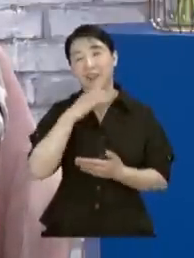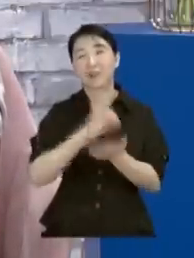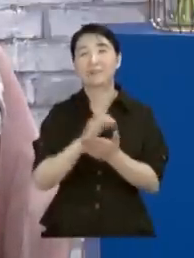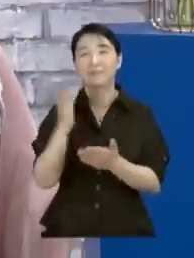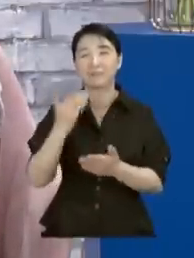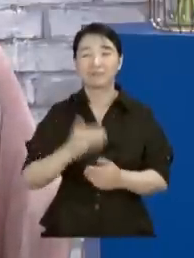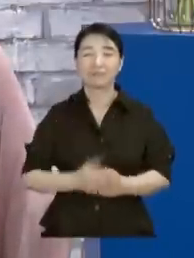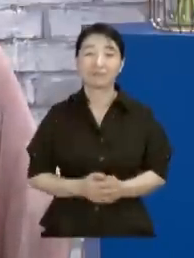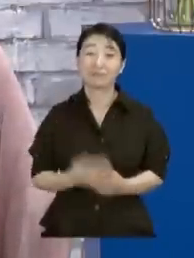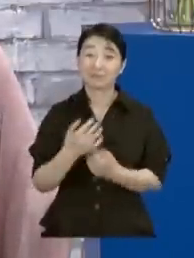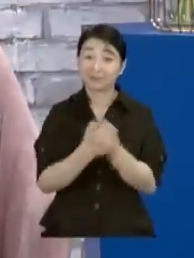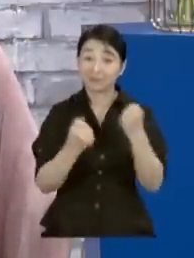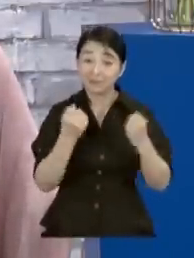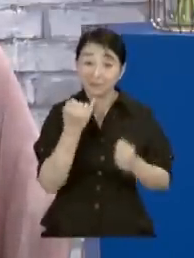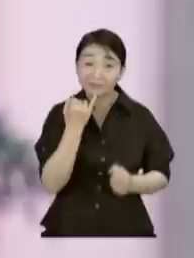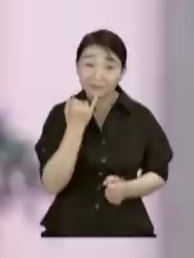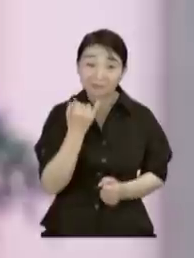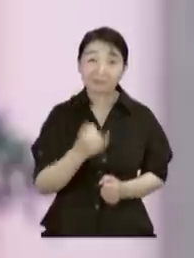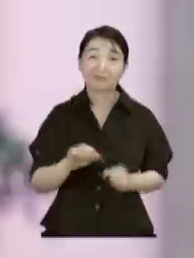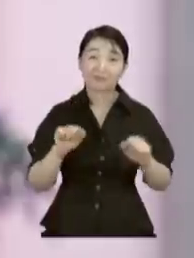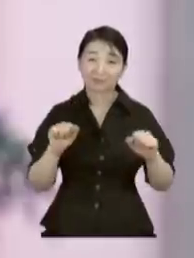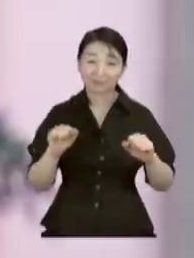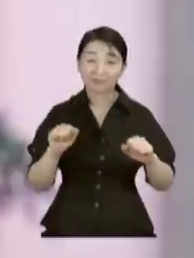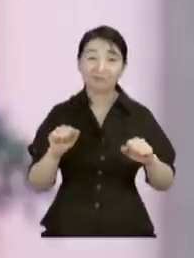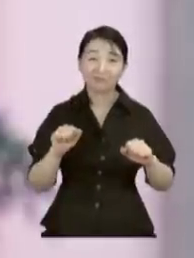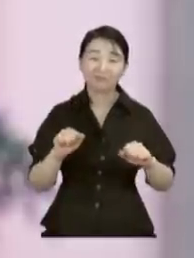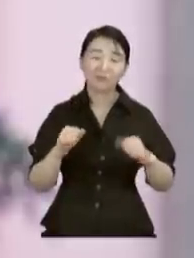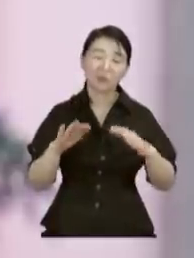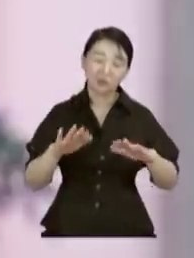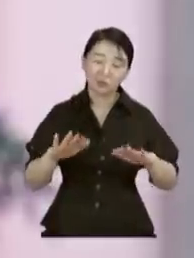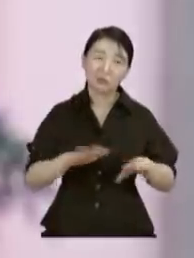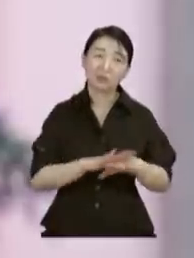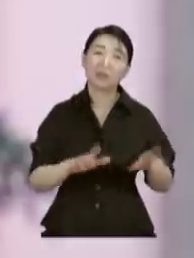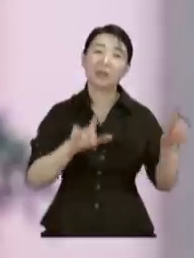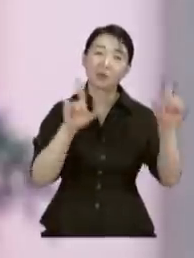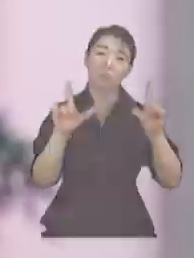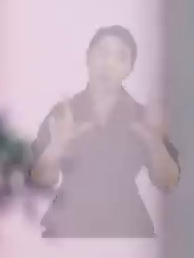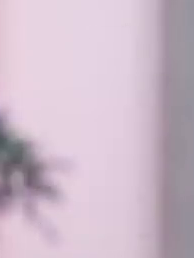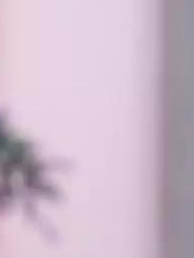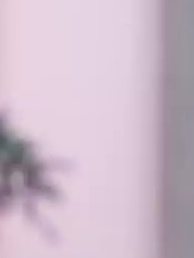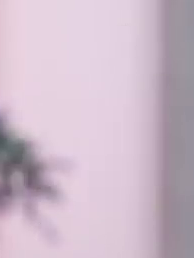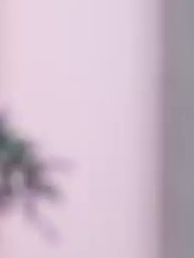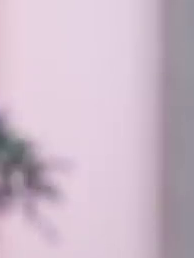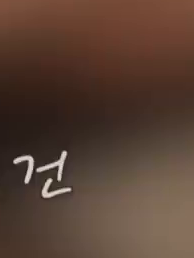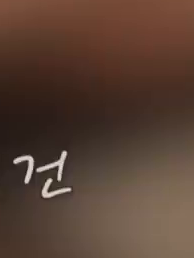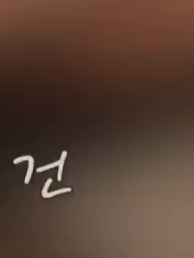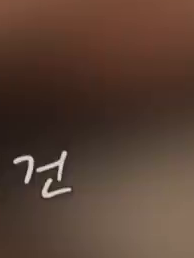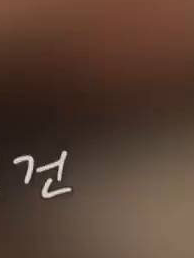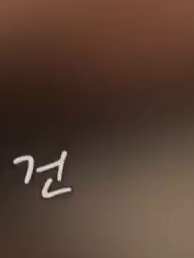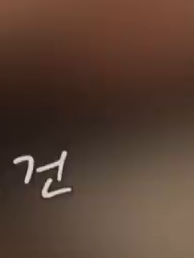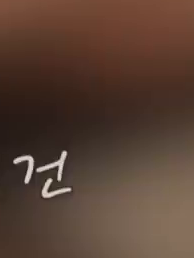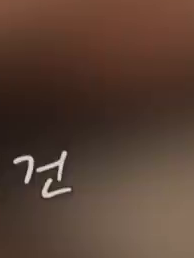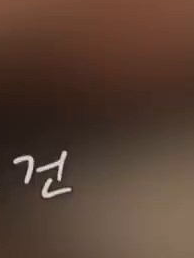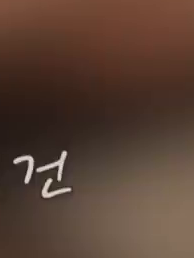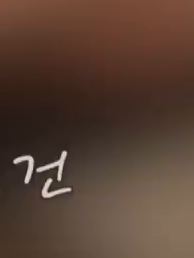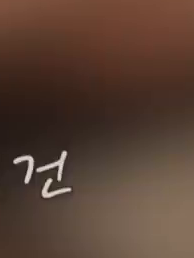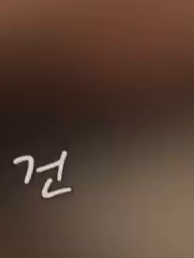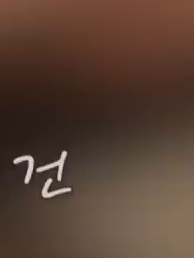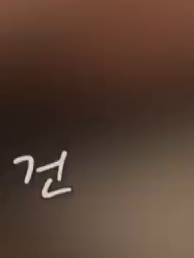예. 건강도 좋죠? 네, 건강도 지금 잘 관리되고. 예. 그럼 됐지. 예. 그래서 너무 감사해요.